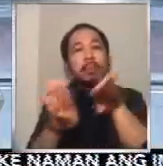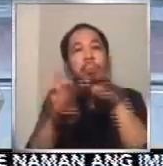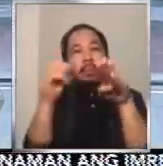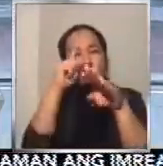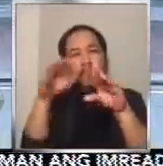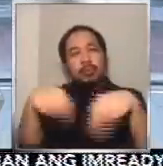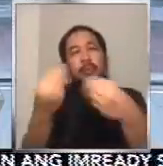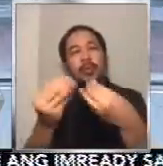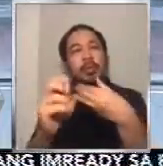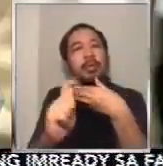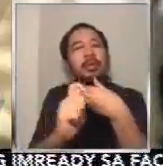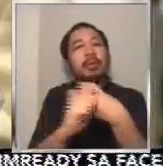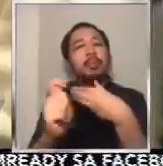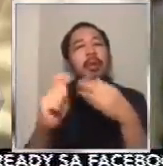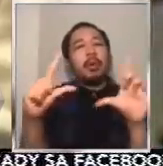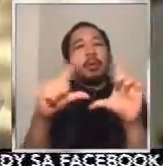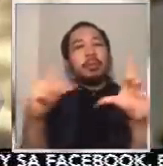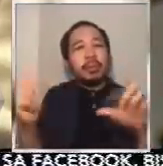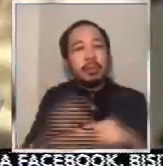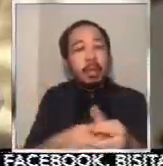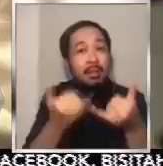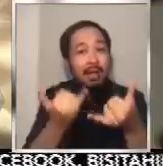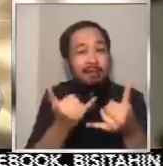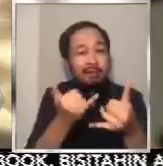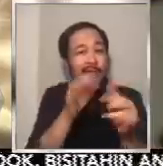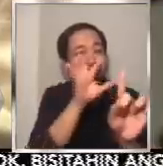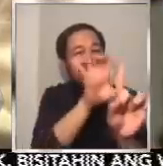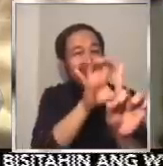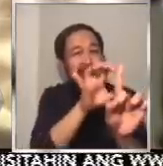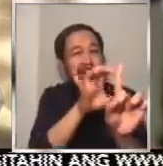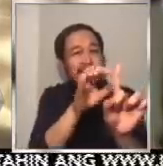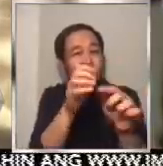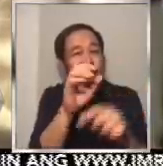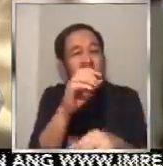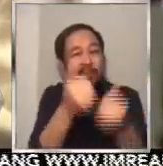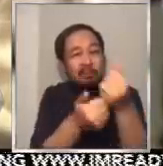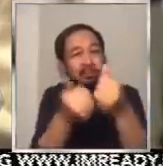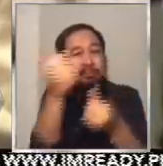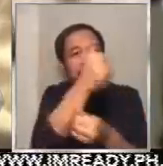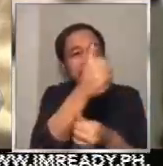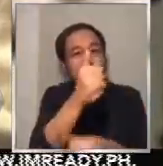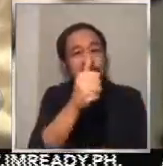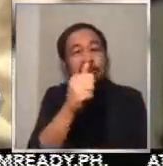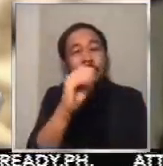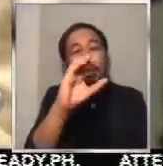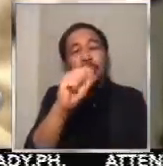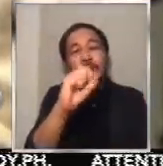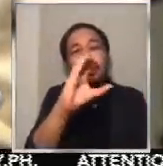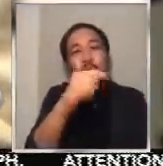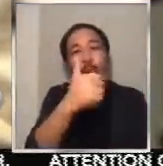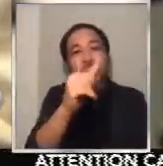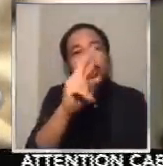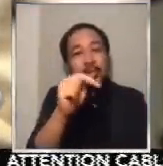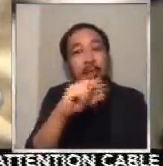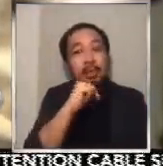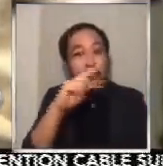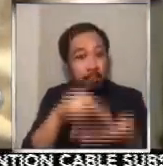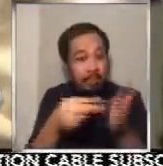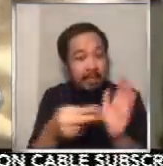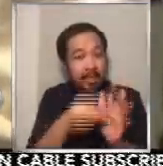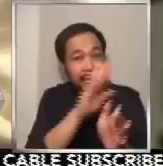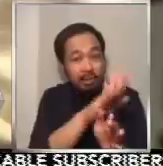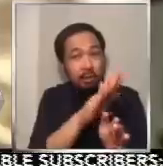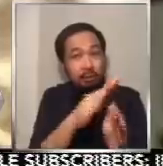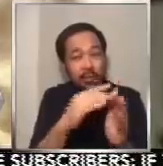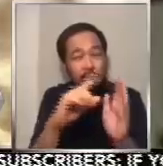operate. Scolding the Solicitor General doesn't mean his legal assertions and accusations are right. It also